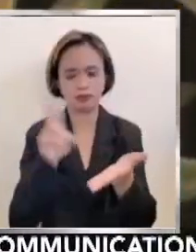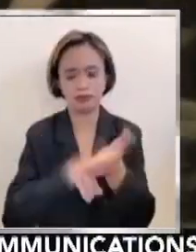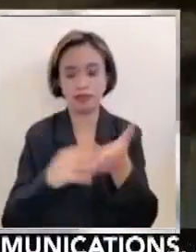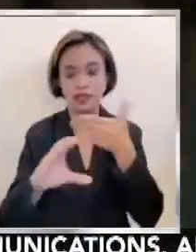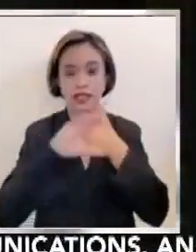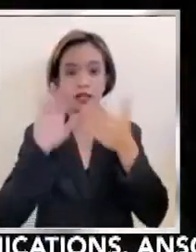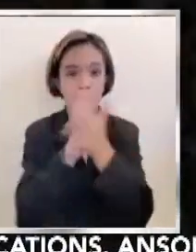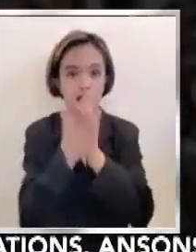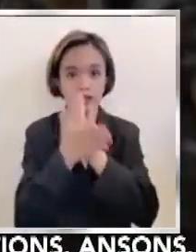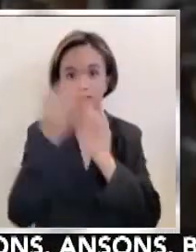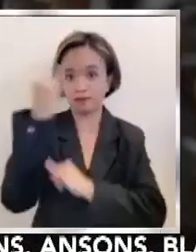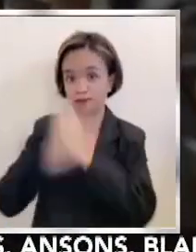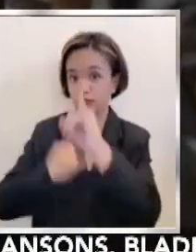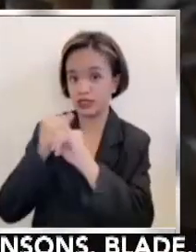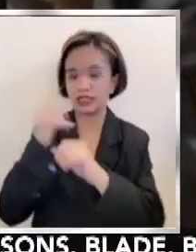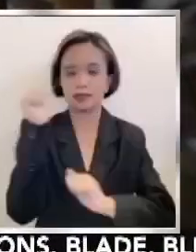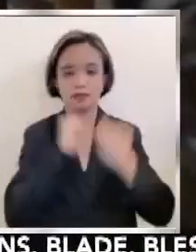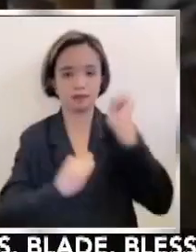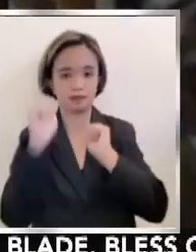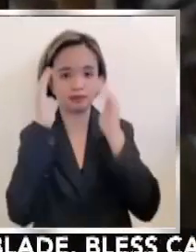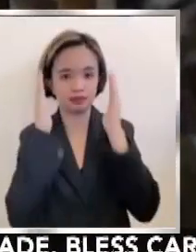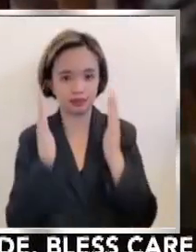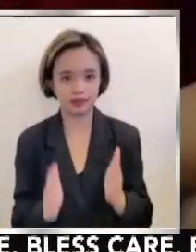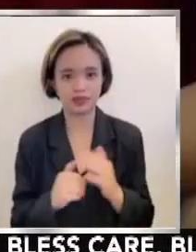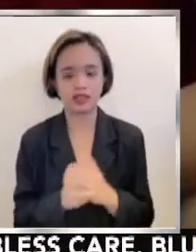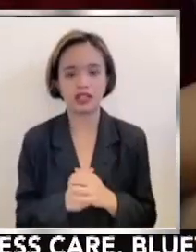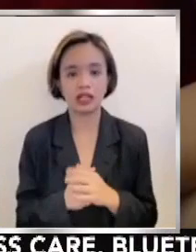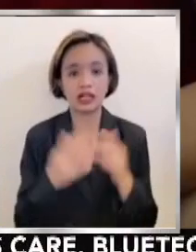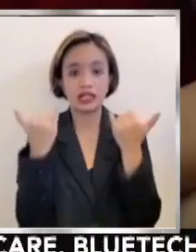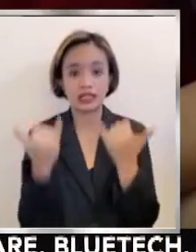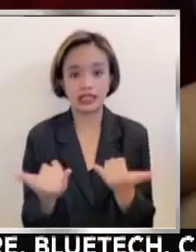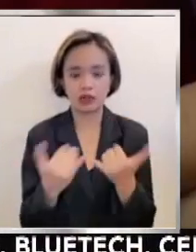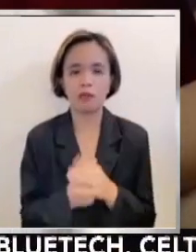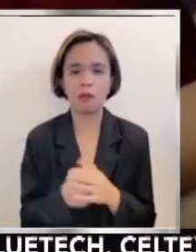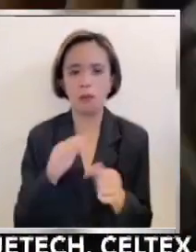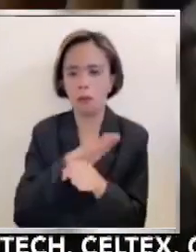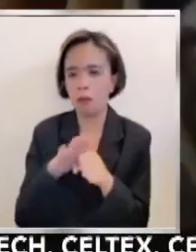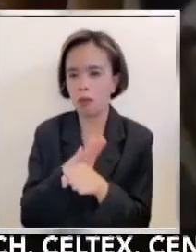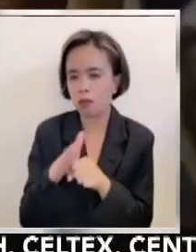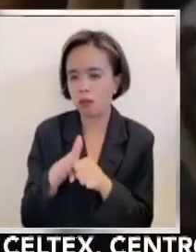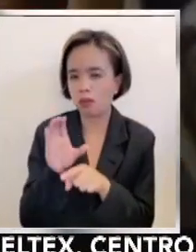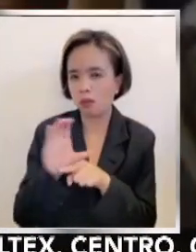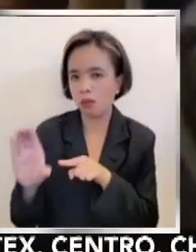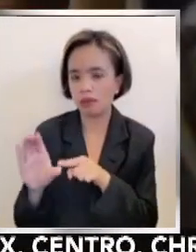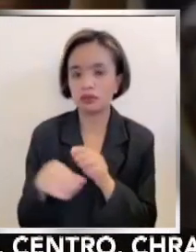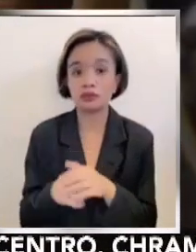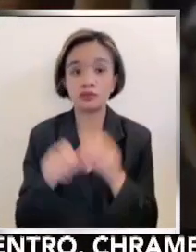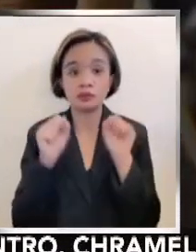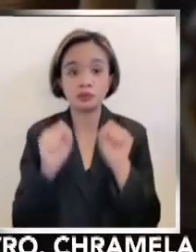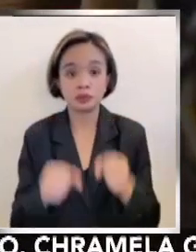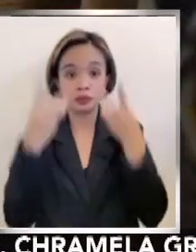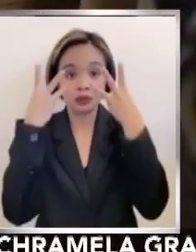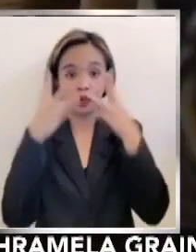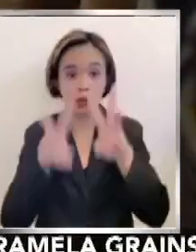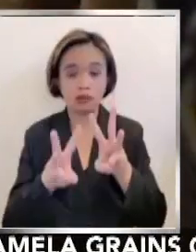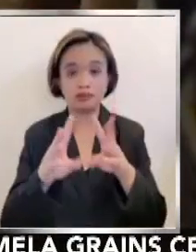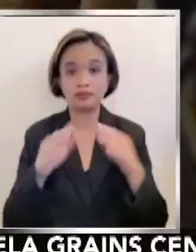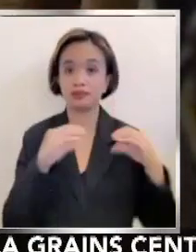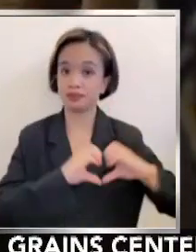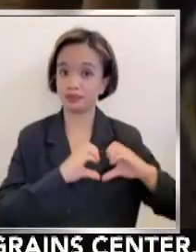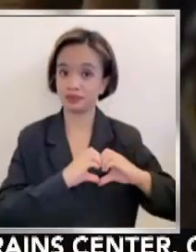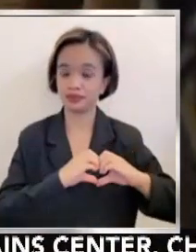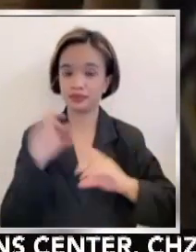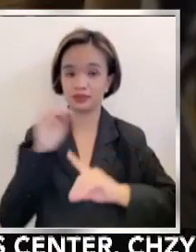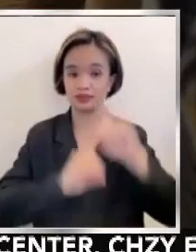international artist. Kainitan ngayon ang local career ni Kim Son na mapapanood sa Kapuso primetime series na Manopo